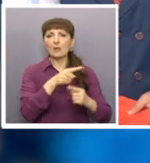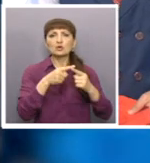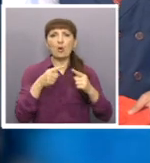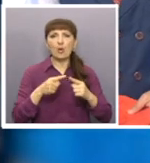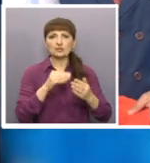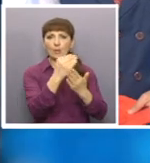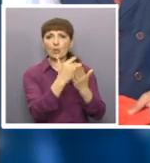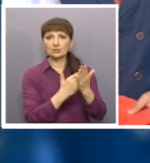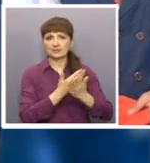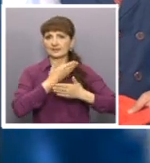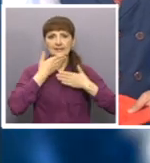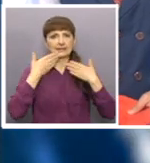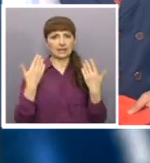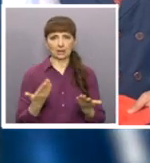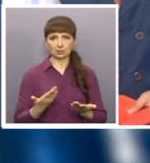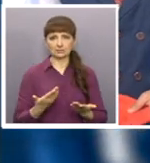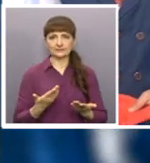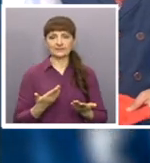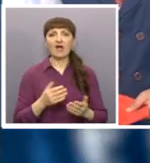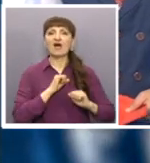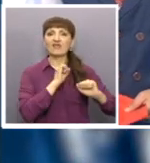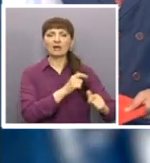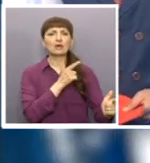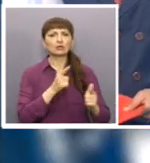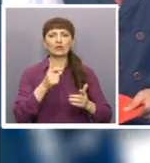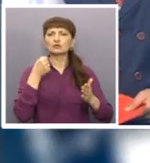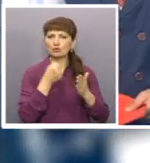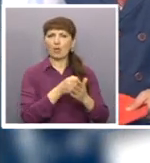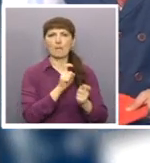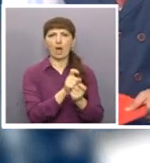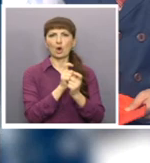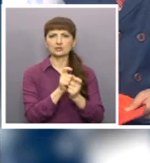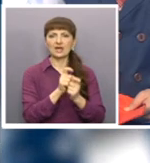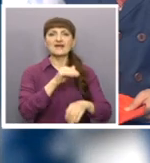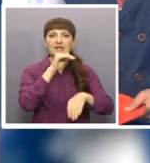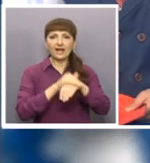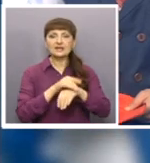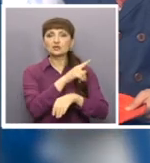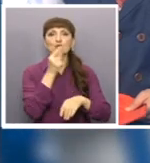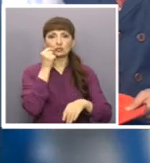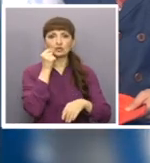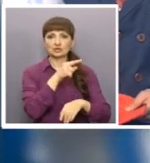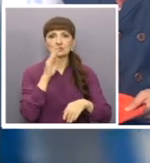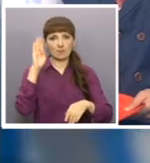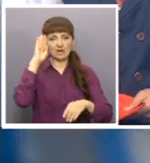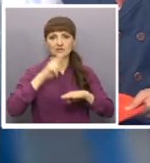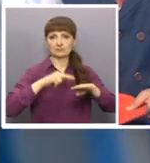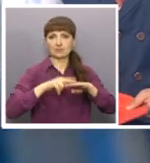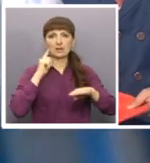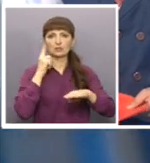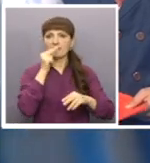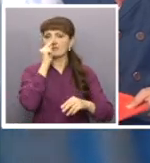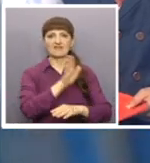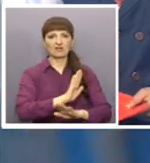конкретных пунктов, описывающих содеянное. Адвокат готов идти до конца и доказать всем, что Тулеген Игибеков не